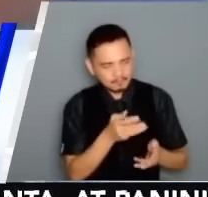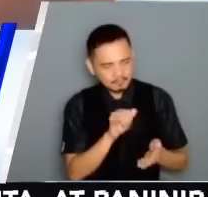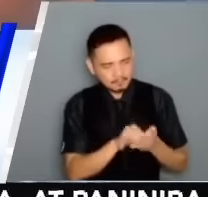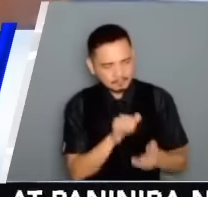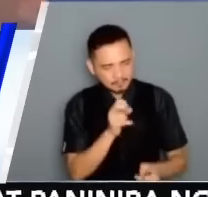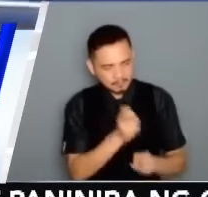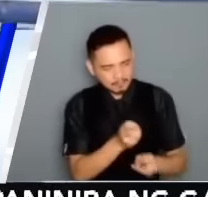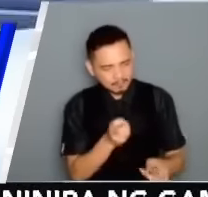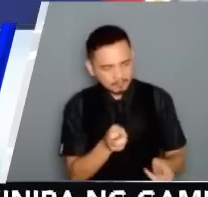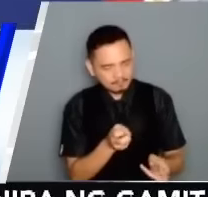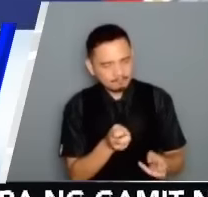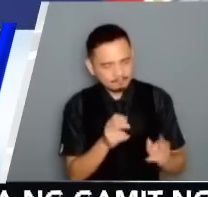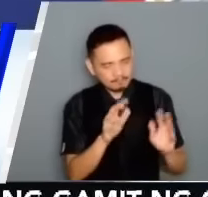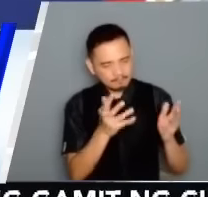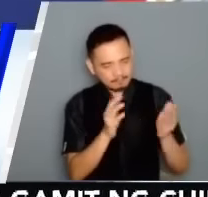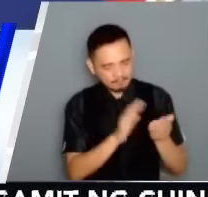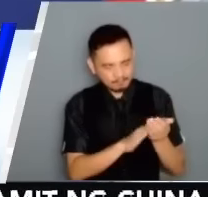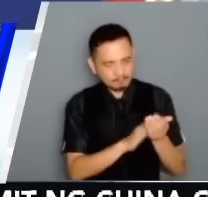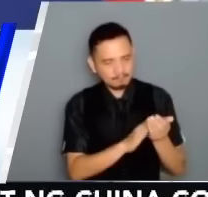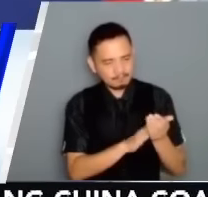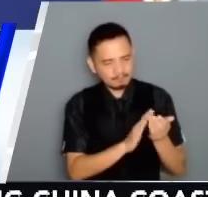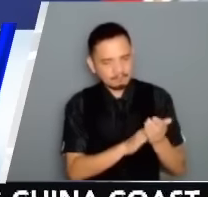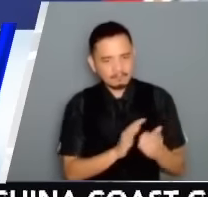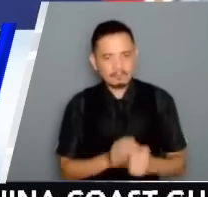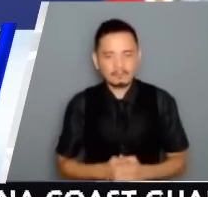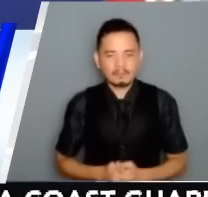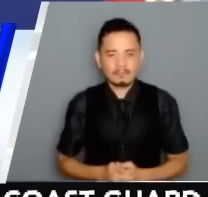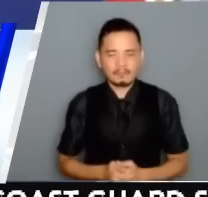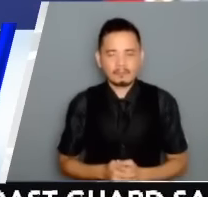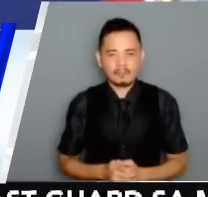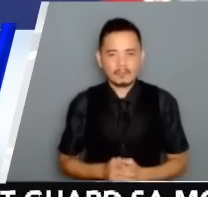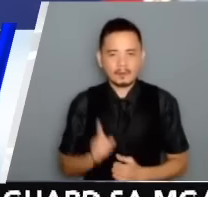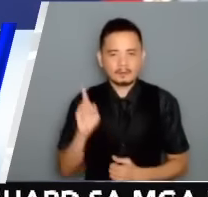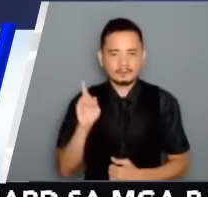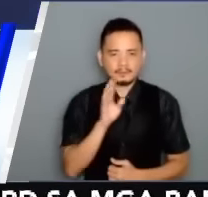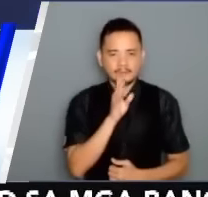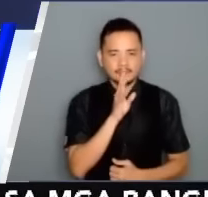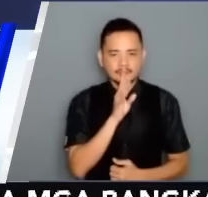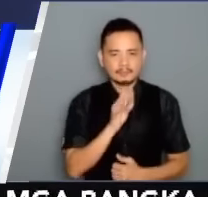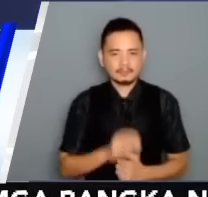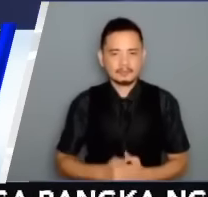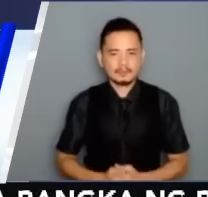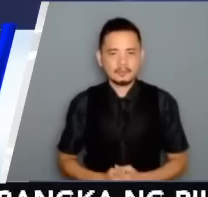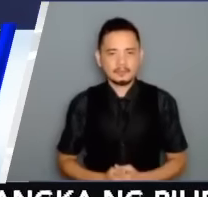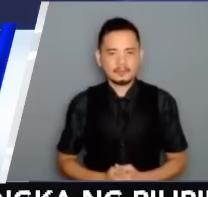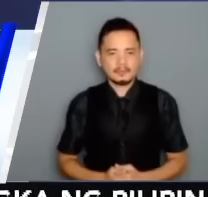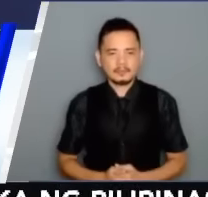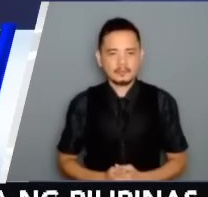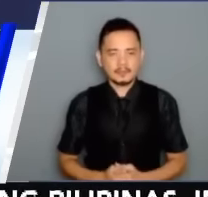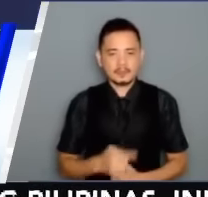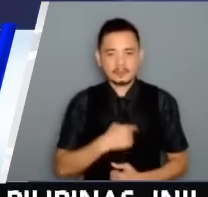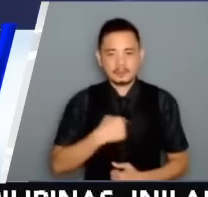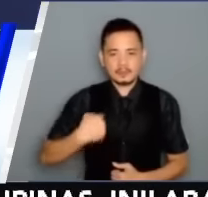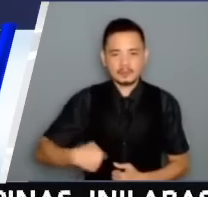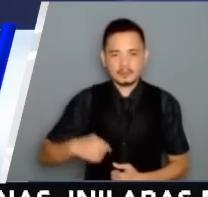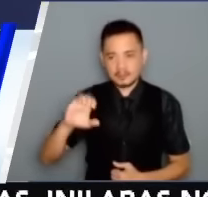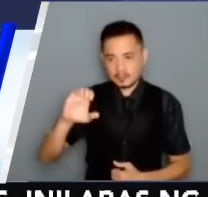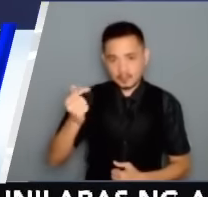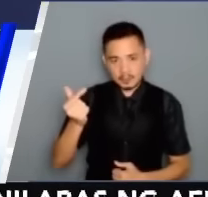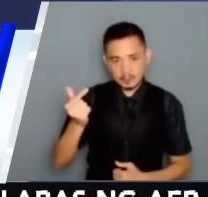natin. Pumatong yung forward portion ng Chinese Coast Guard RIB